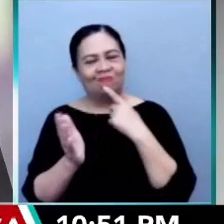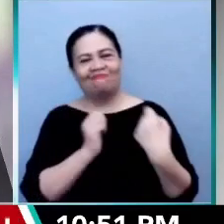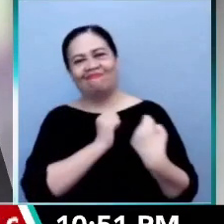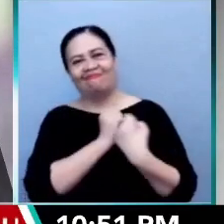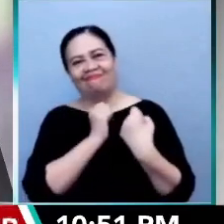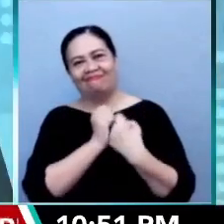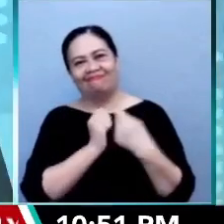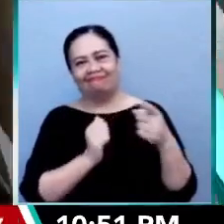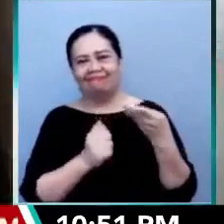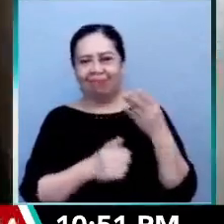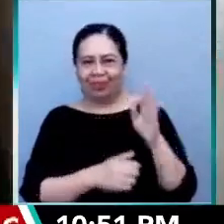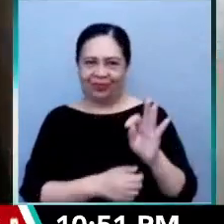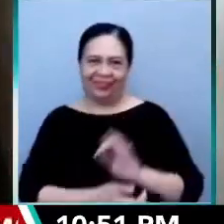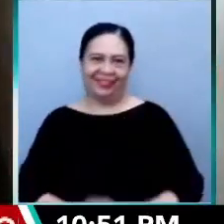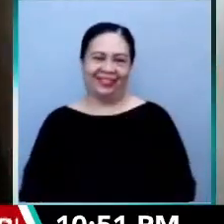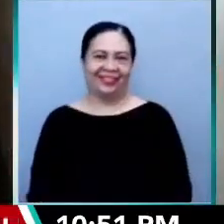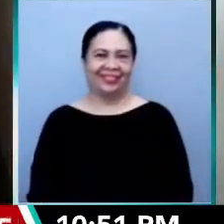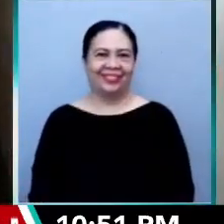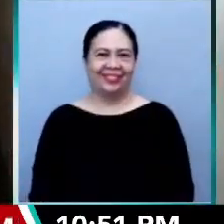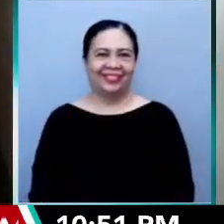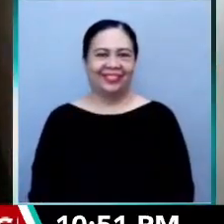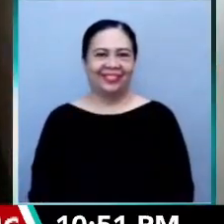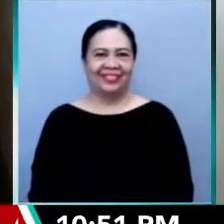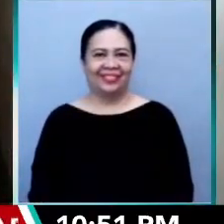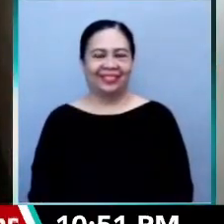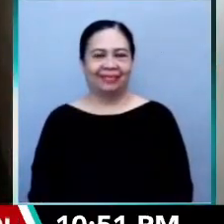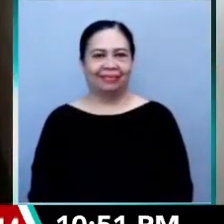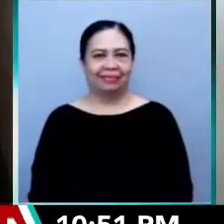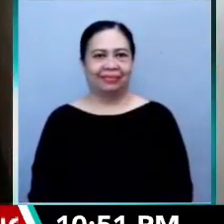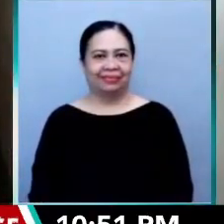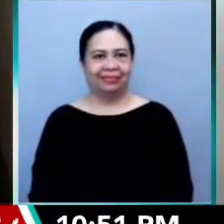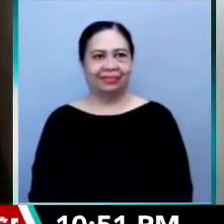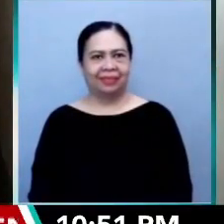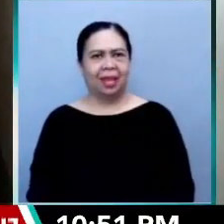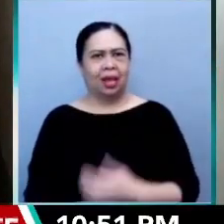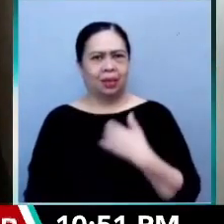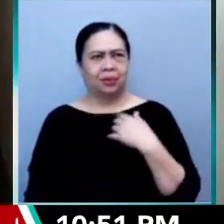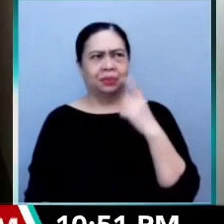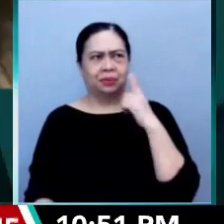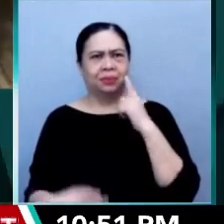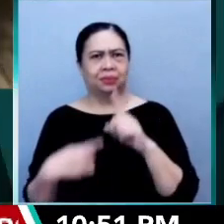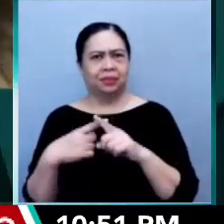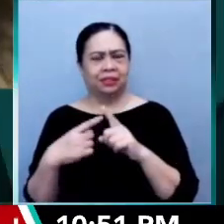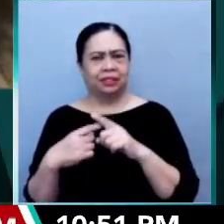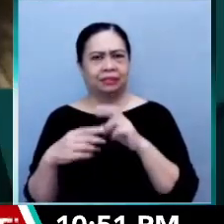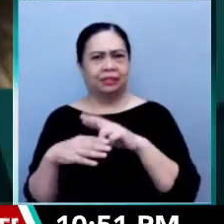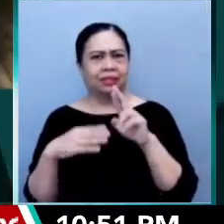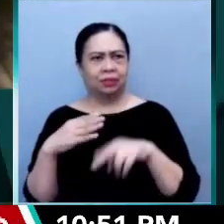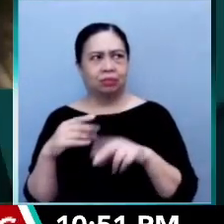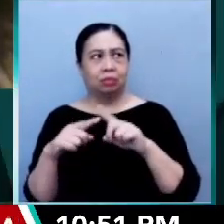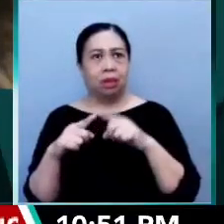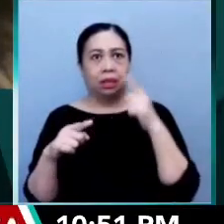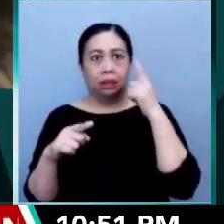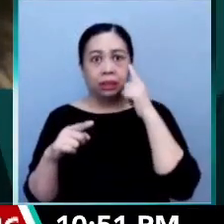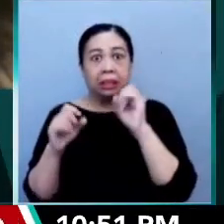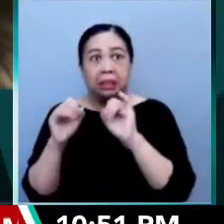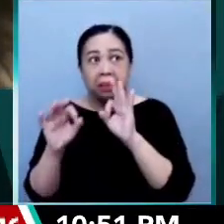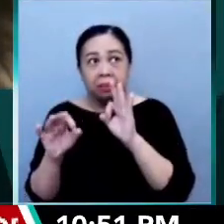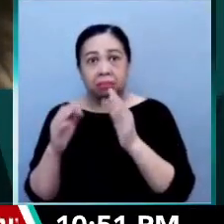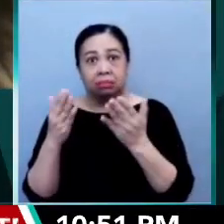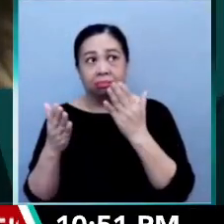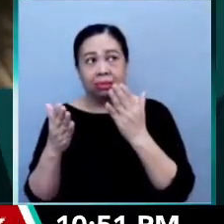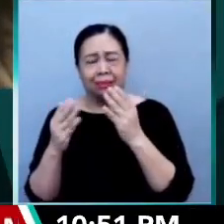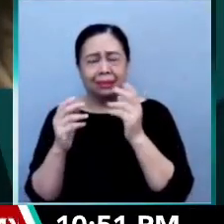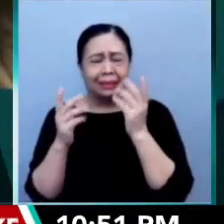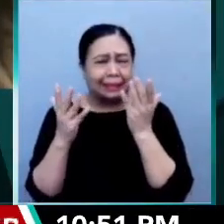boyfriend. We were very positive for the results. Pero inisip ko rin na, in the very, very, very off